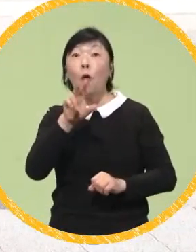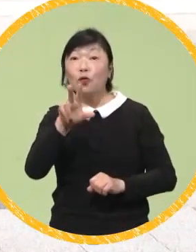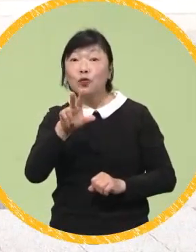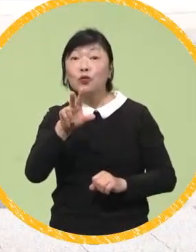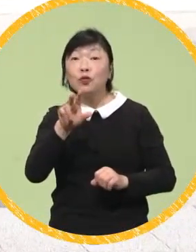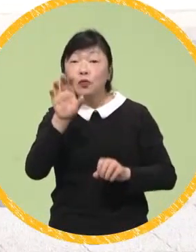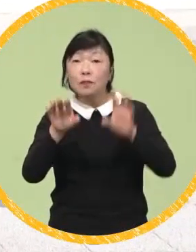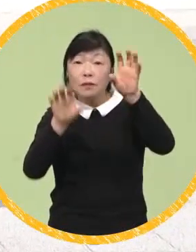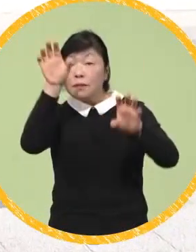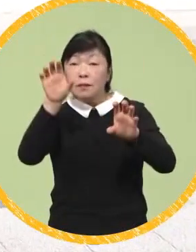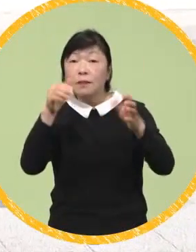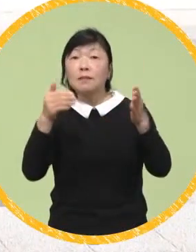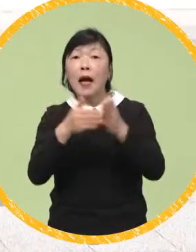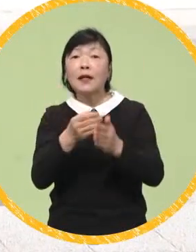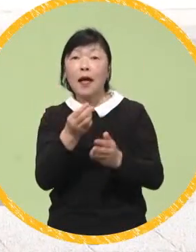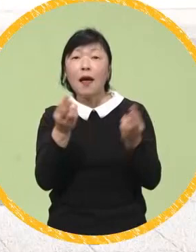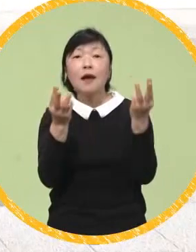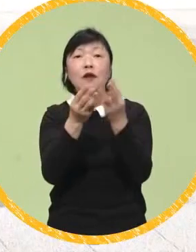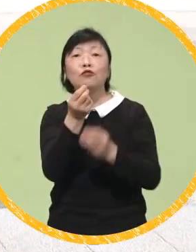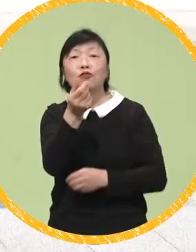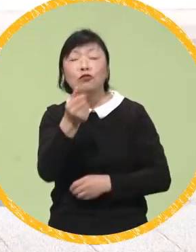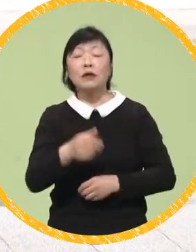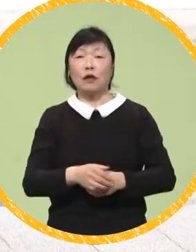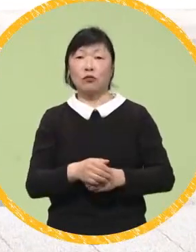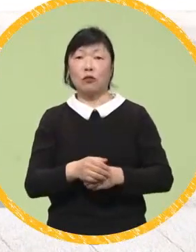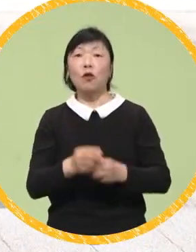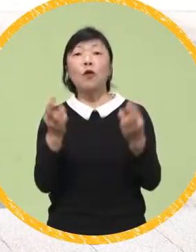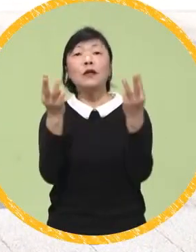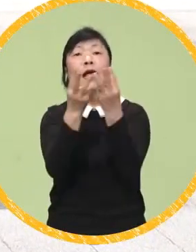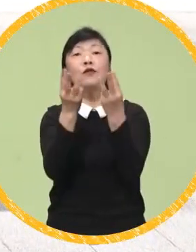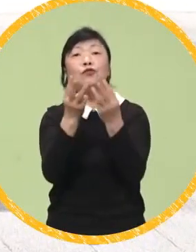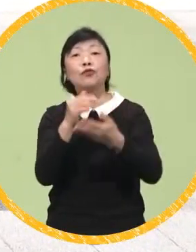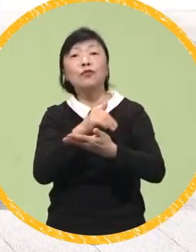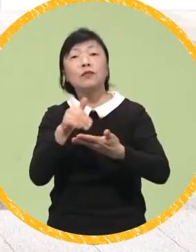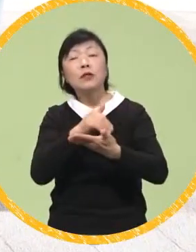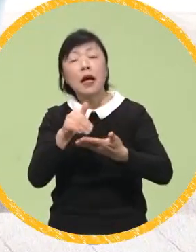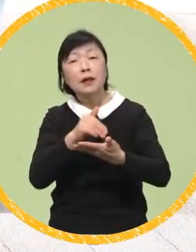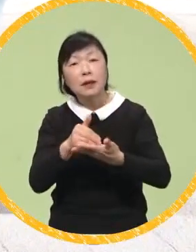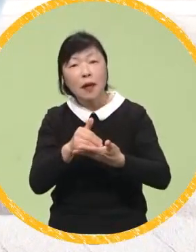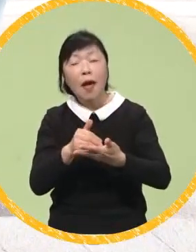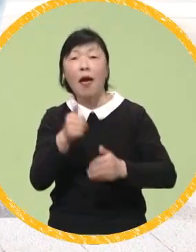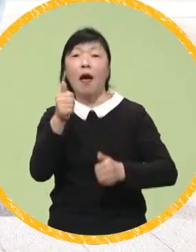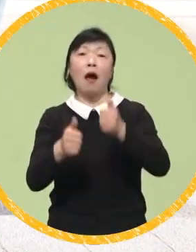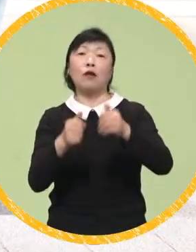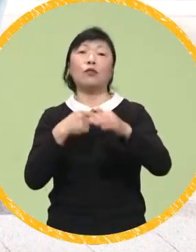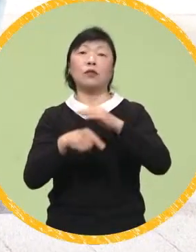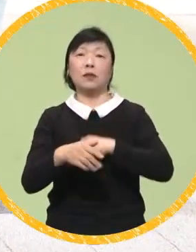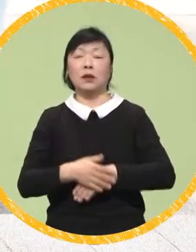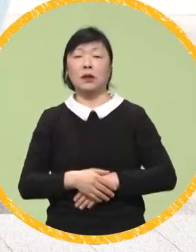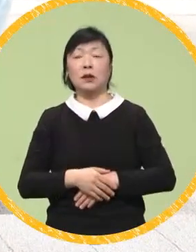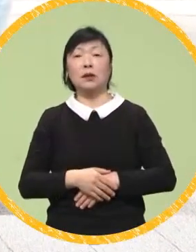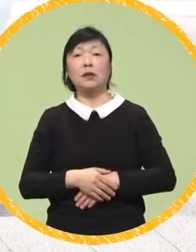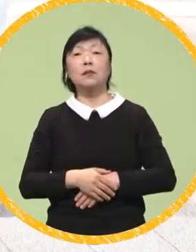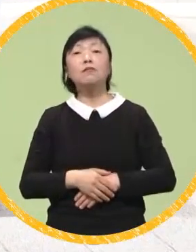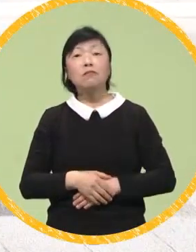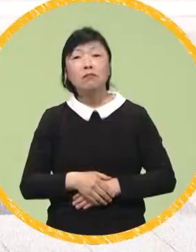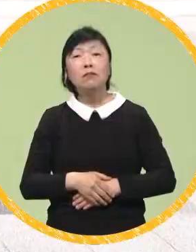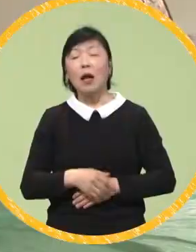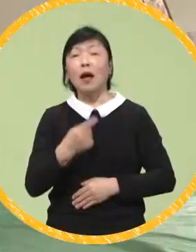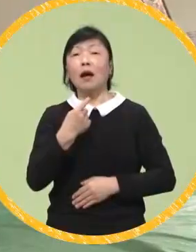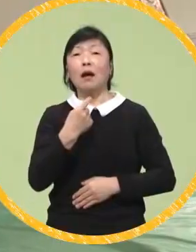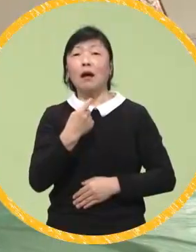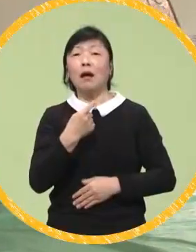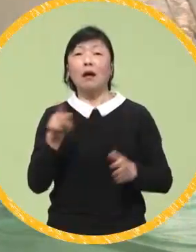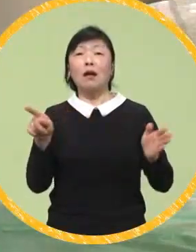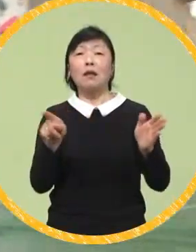回数でですねまあそういったものをあの点数化してまー争う競技ということまあでも見ててもなんかやってるいややったこと